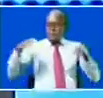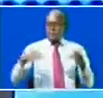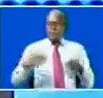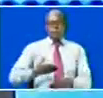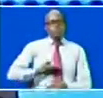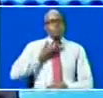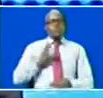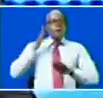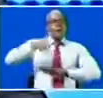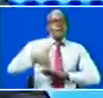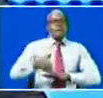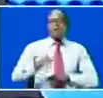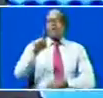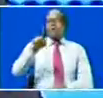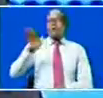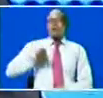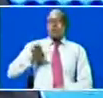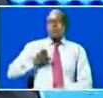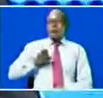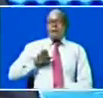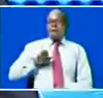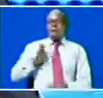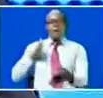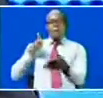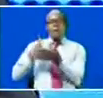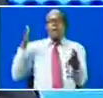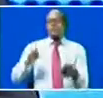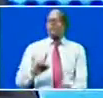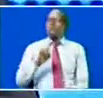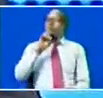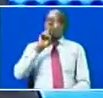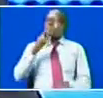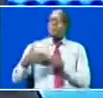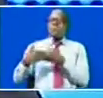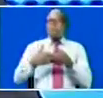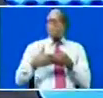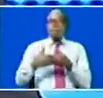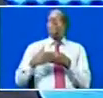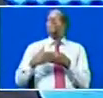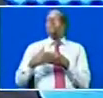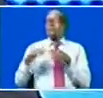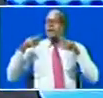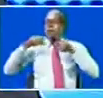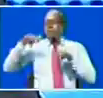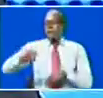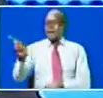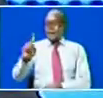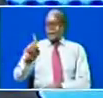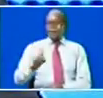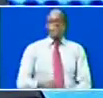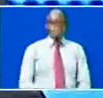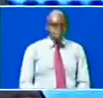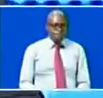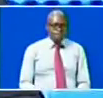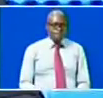na gathabu kufuatia kisa cha mwanamke mmoja kudaiwa kukatazwa kumnyonyesha mwanawe ndani ya mkahawa mmoja hapa jijini